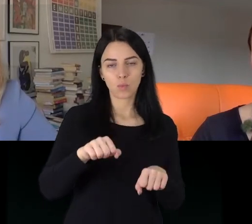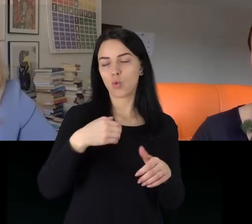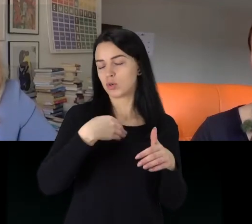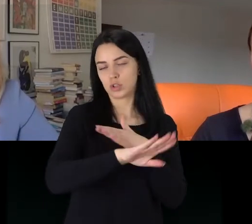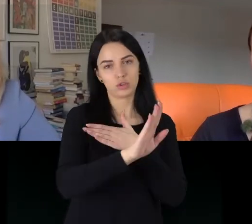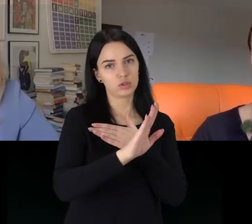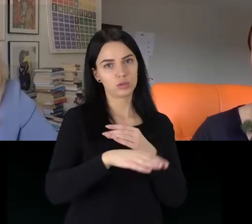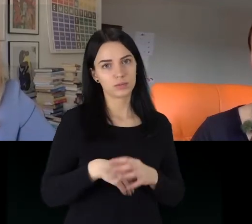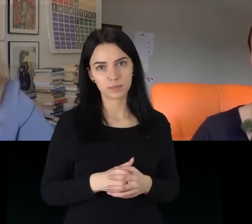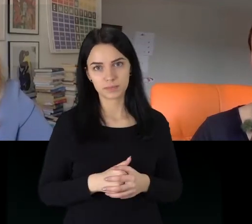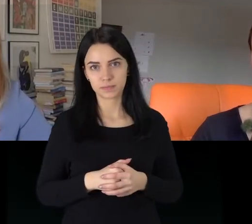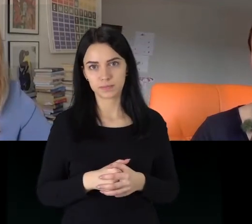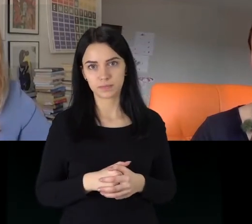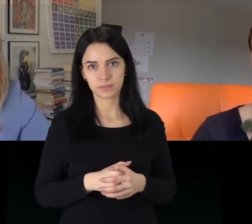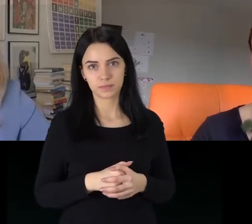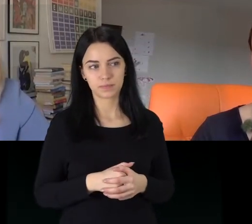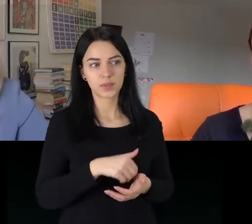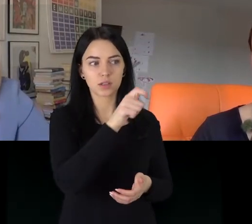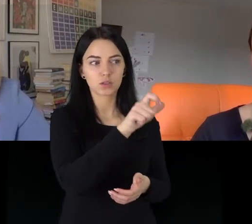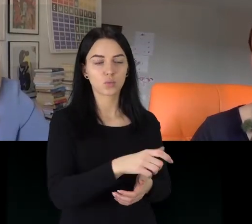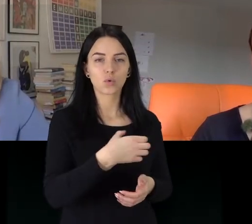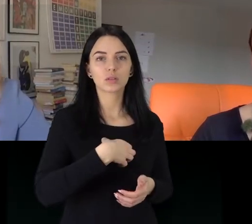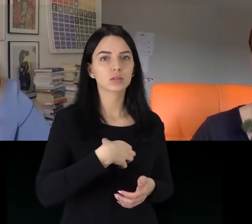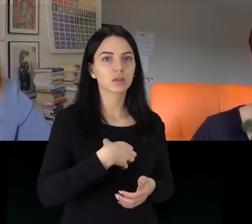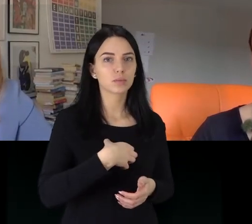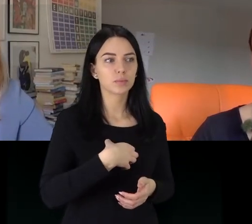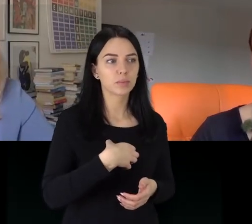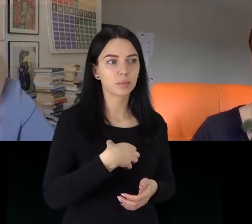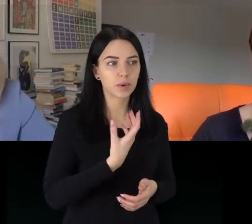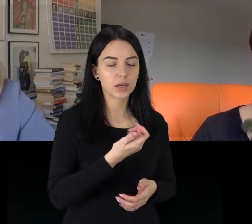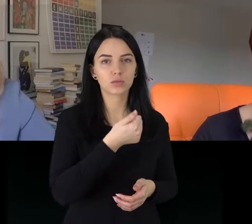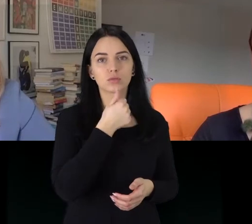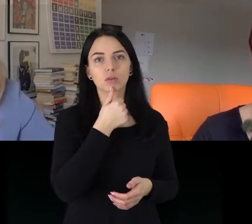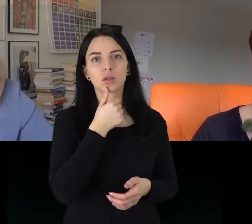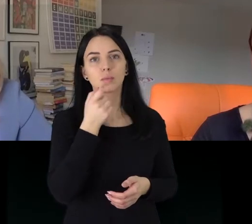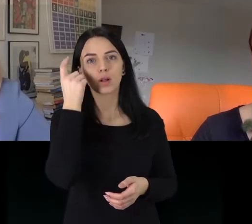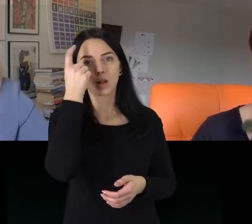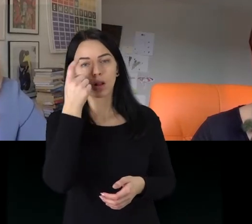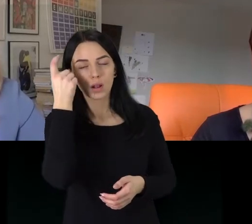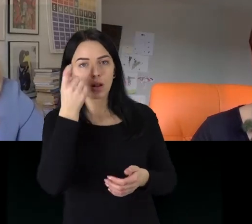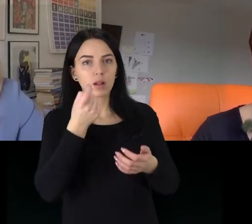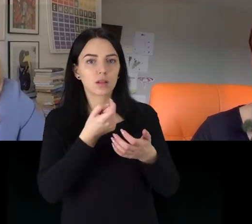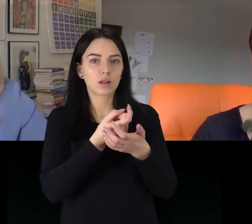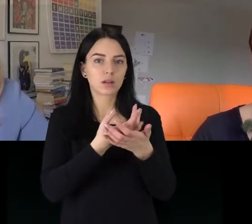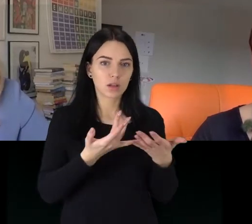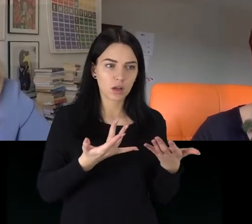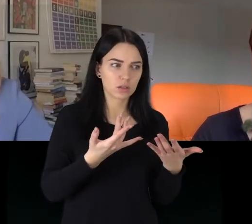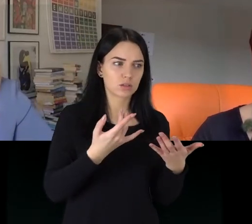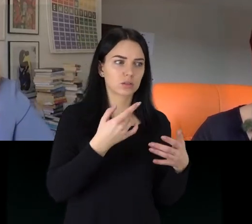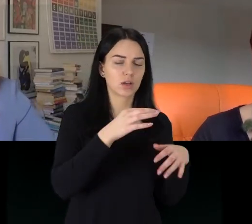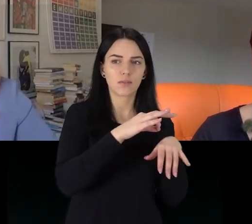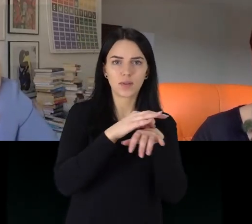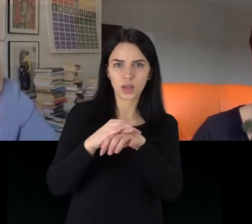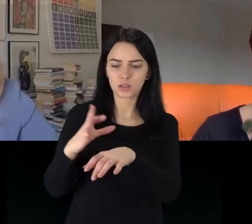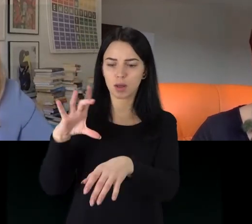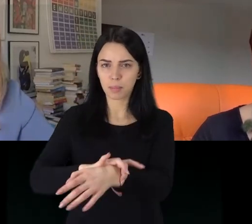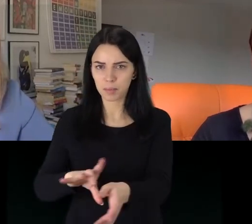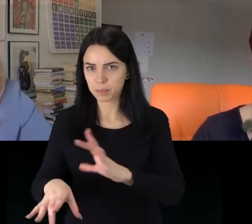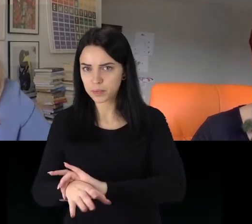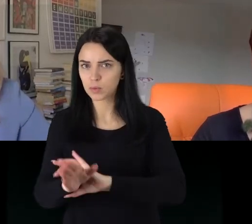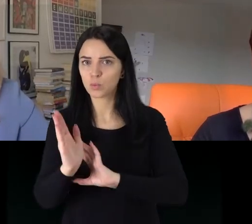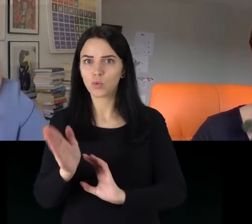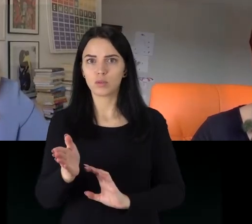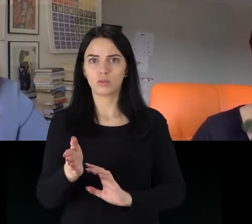išeiti. Ne? Nes jie labai bijo, kad juos girtus ar negirtus, apsvaigusios ar būsenoje ten nuveš, surakint, žinot, ten